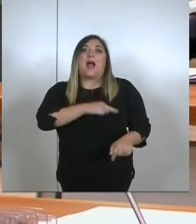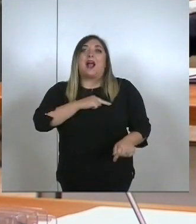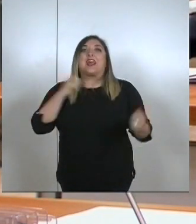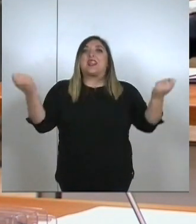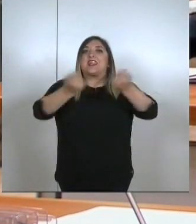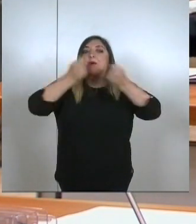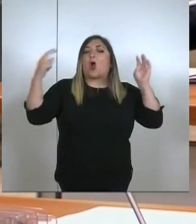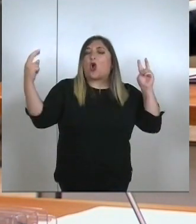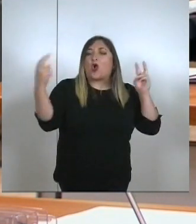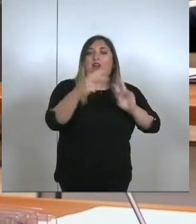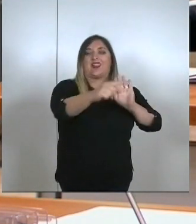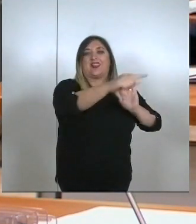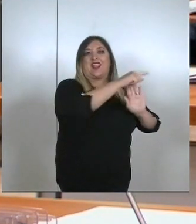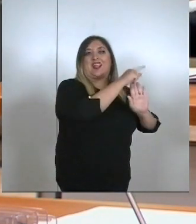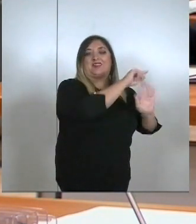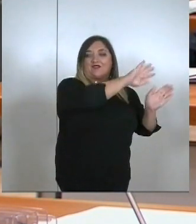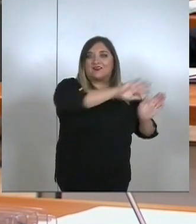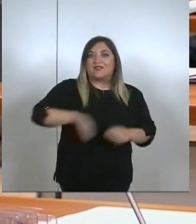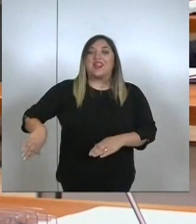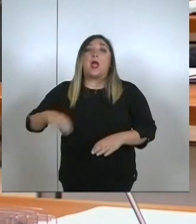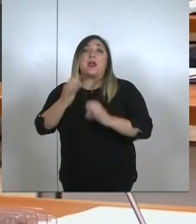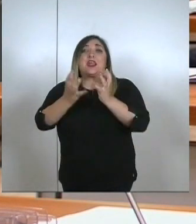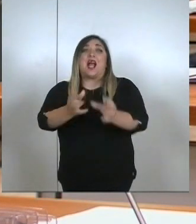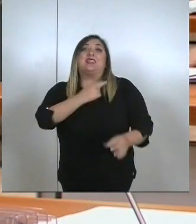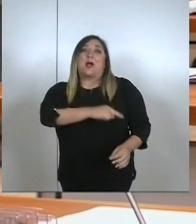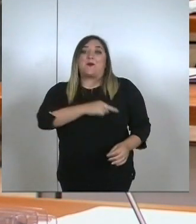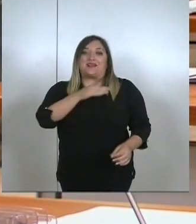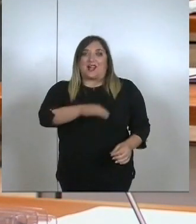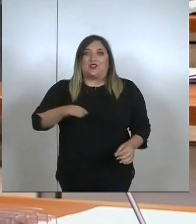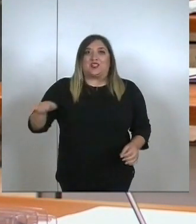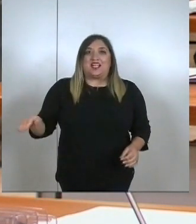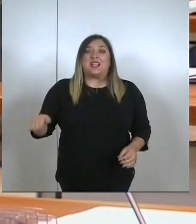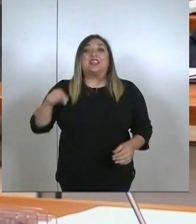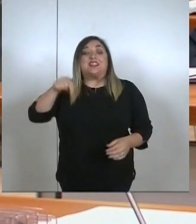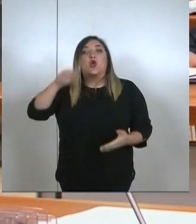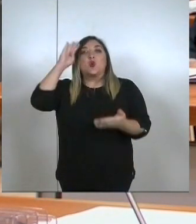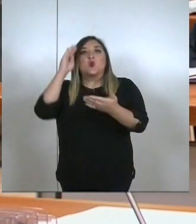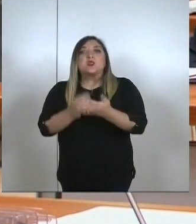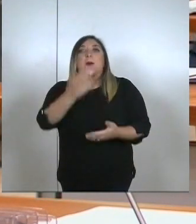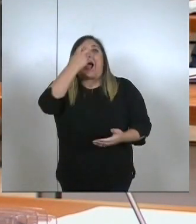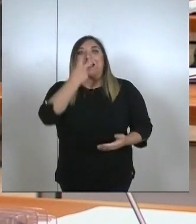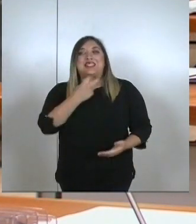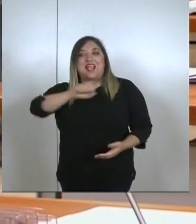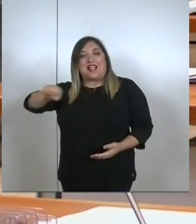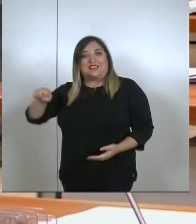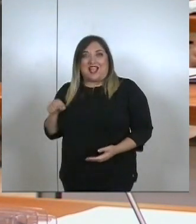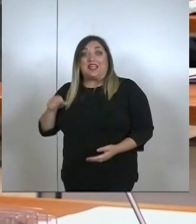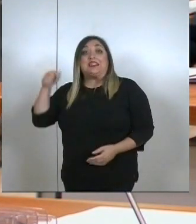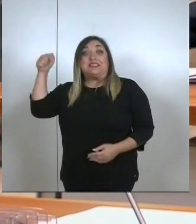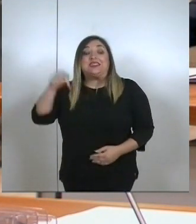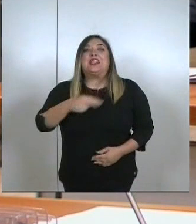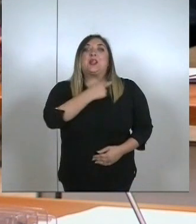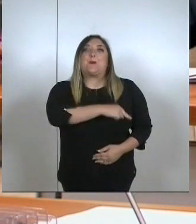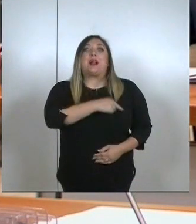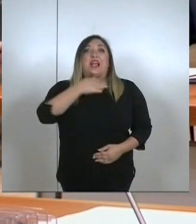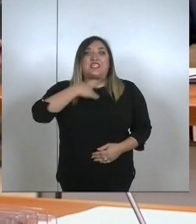negattività. Malta li rridu nħallu l-ulietna, hija Malta li tiħossib l-anzjanitana. Dini għal-Malta li